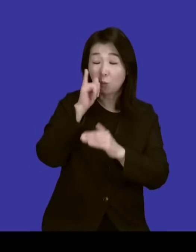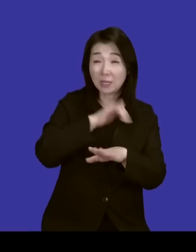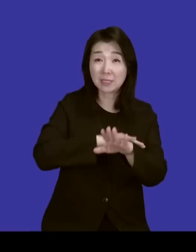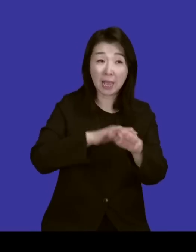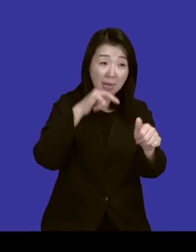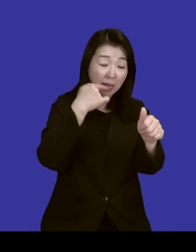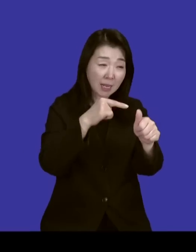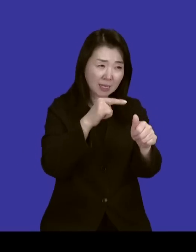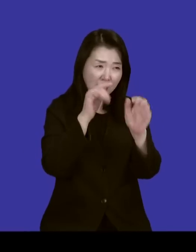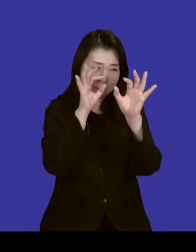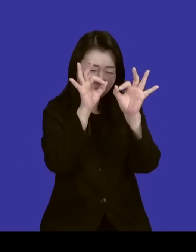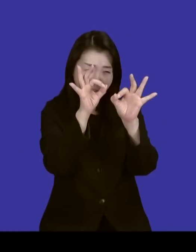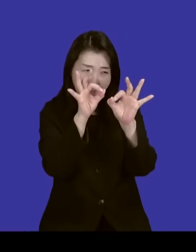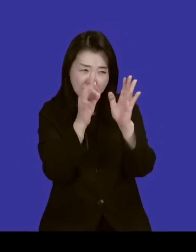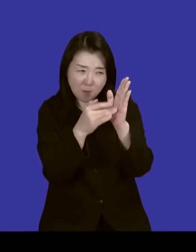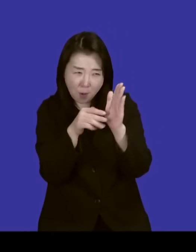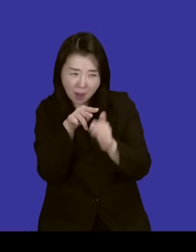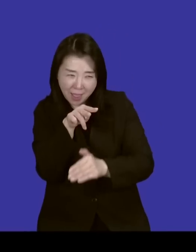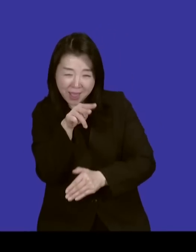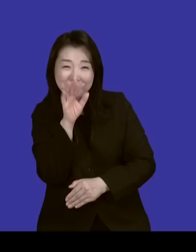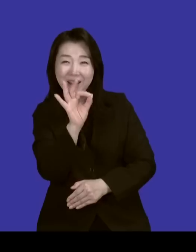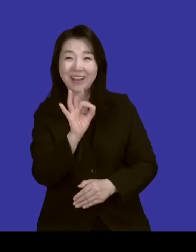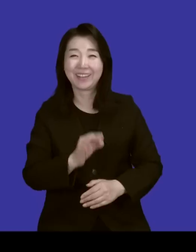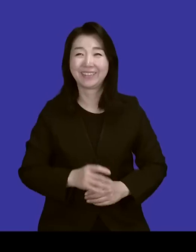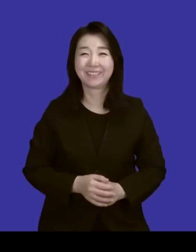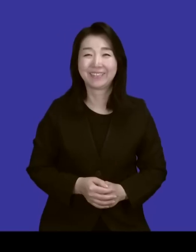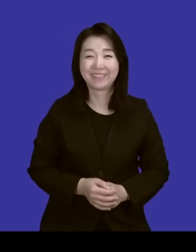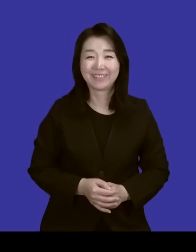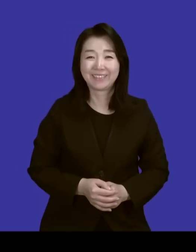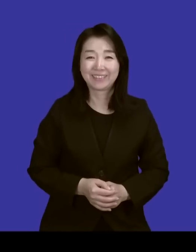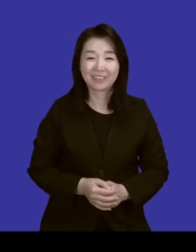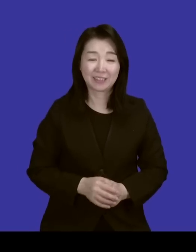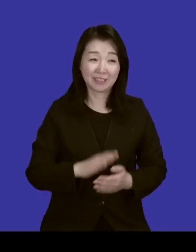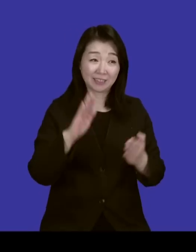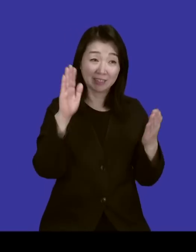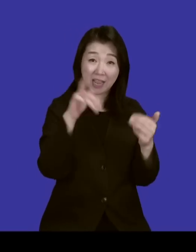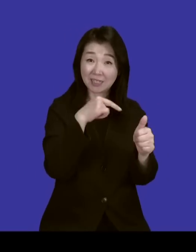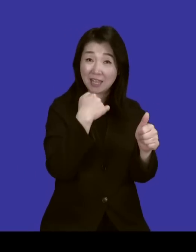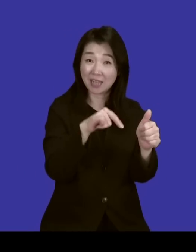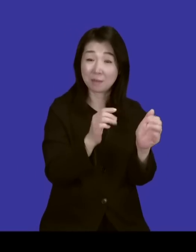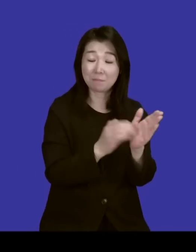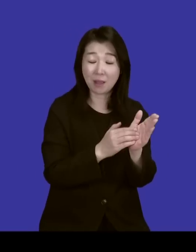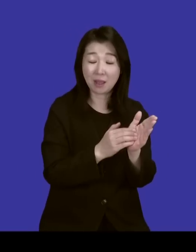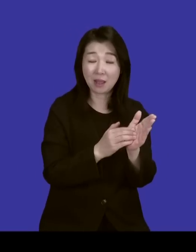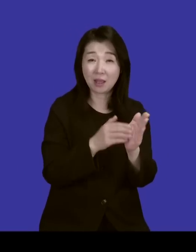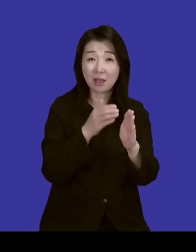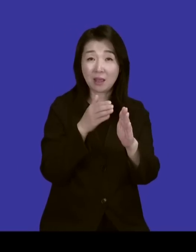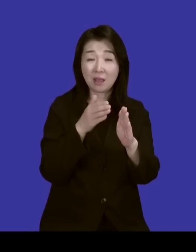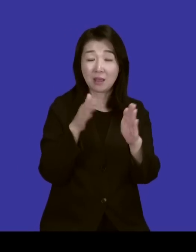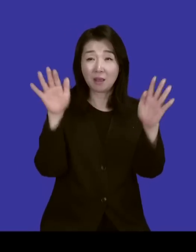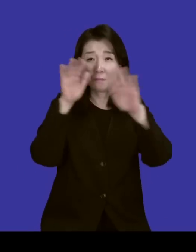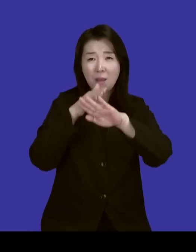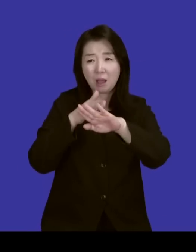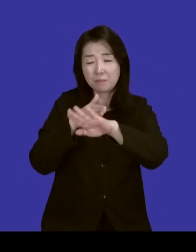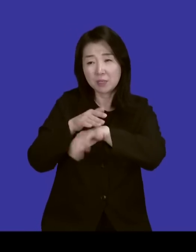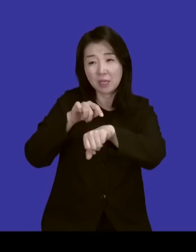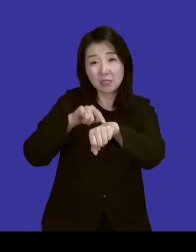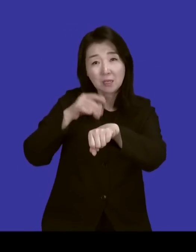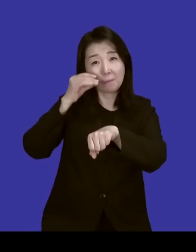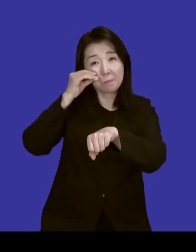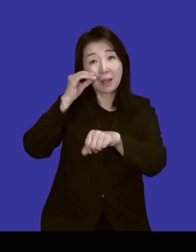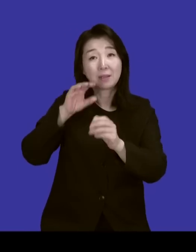가르치나. 예. 그게 그 학생 가르치고 예. 이제 밤 늦게 시간이 되면